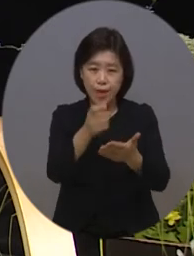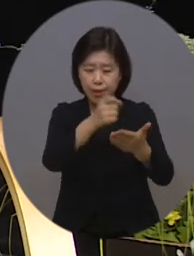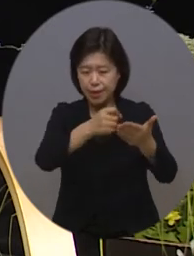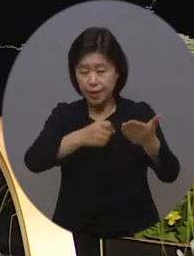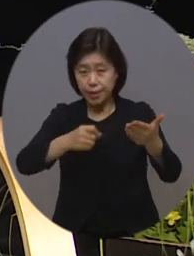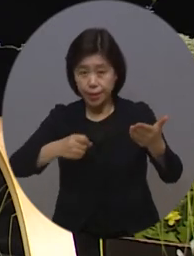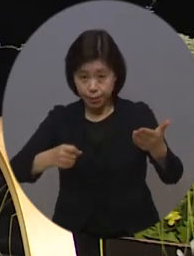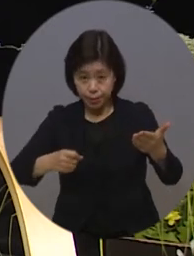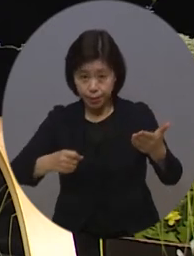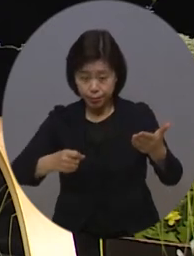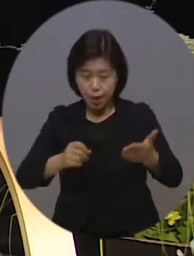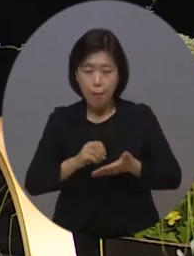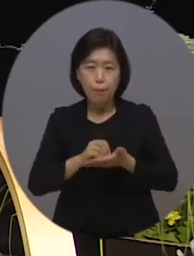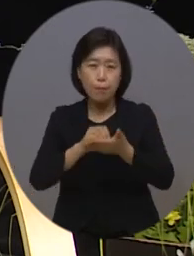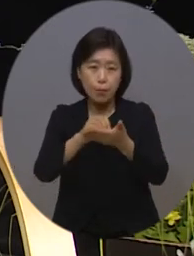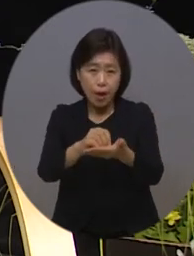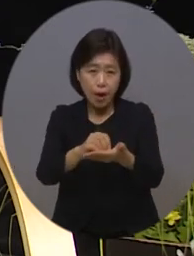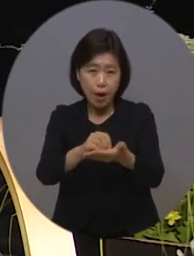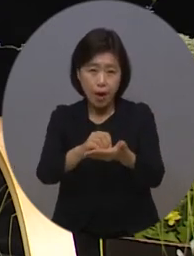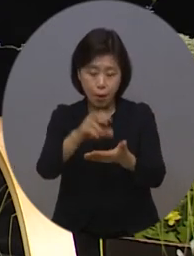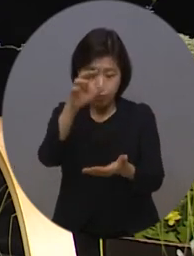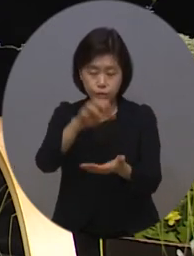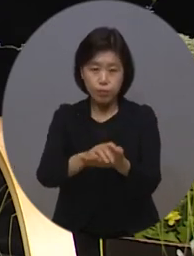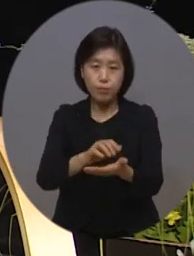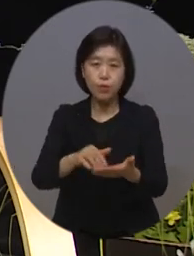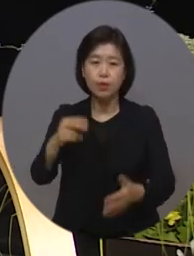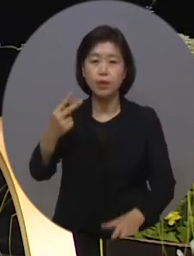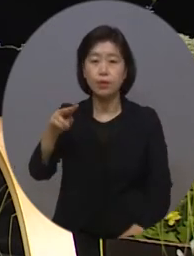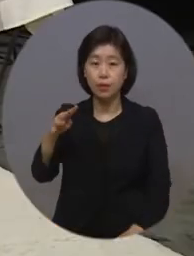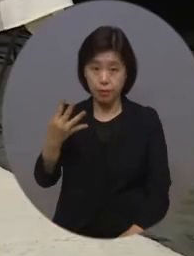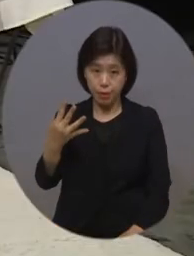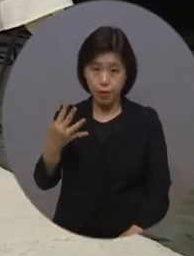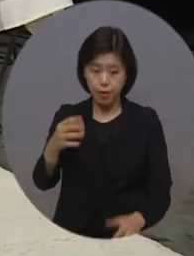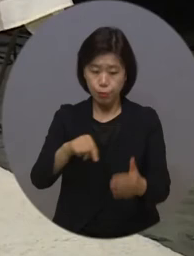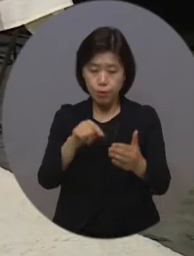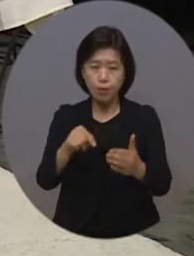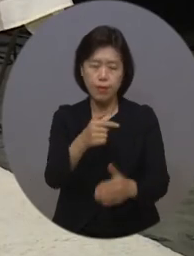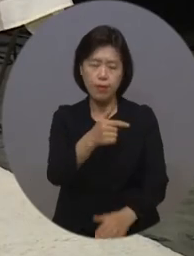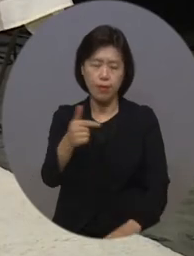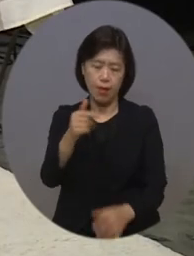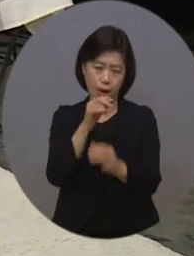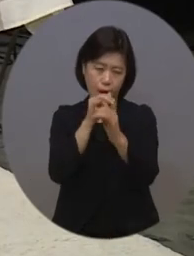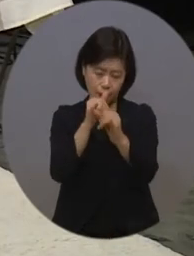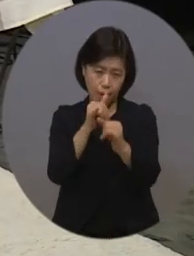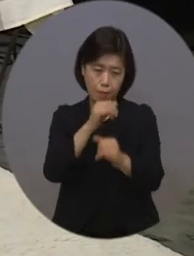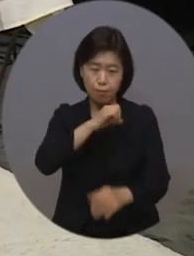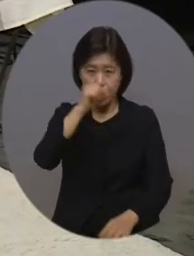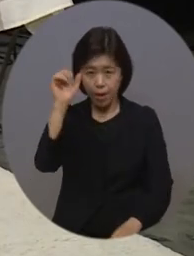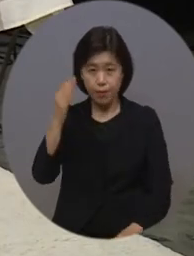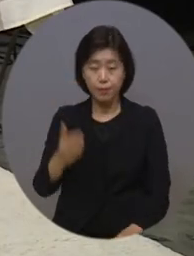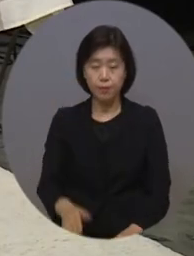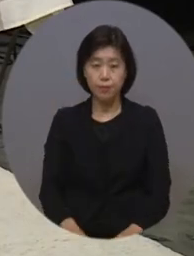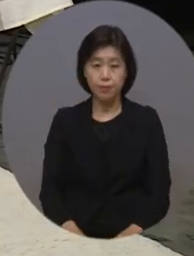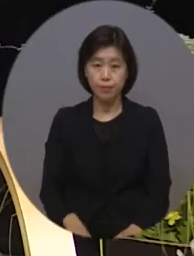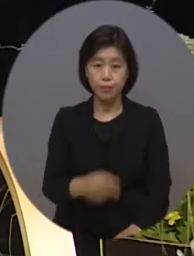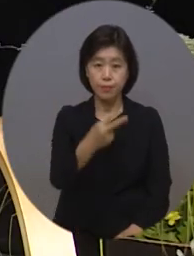중에서 대상으로 선정한 작품입니다. 작품은 단군 신화를 배면에